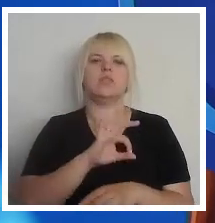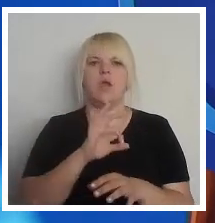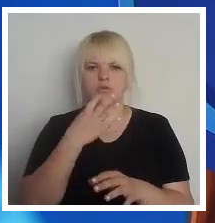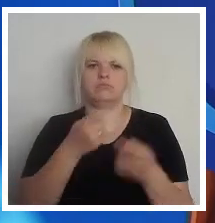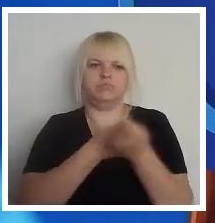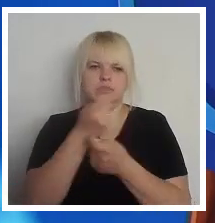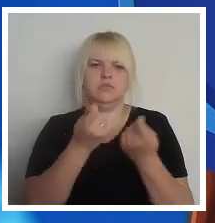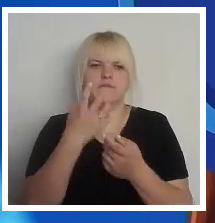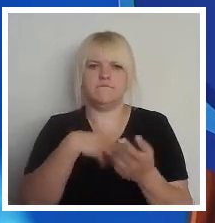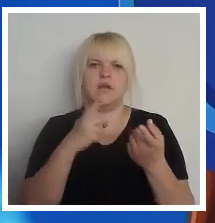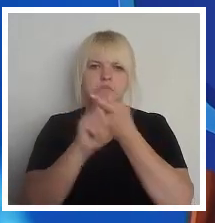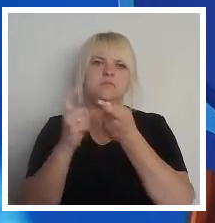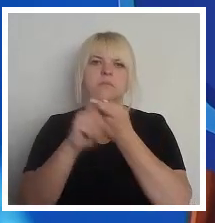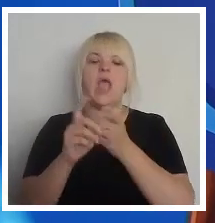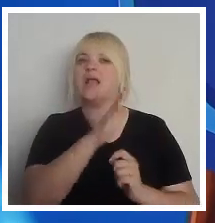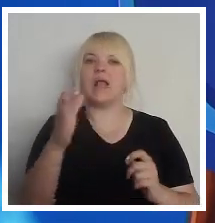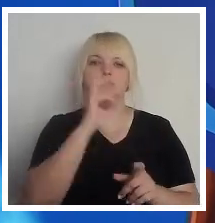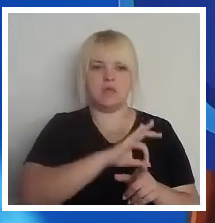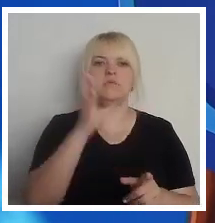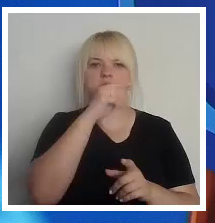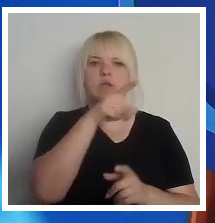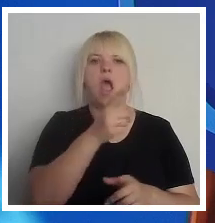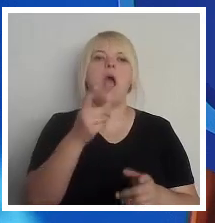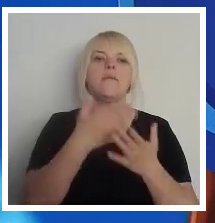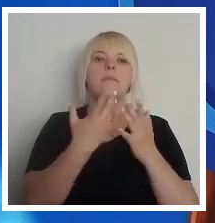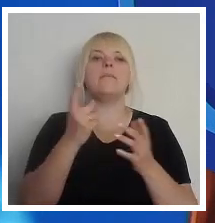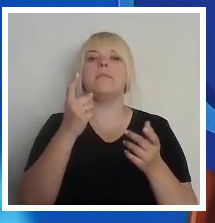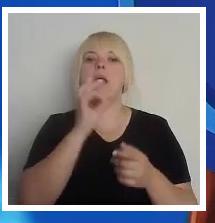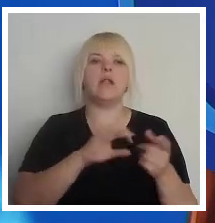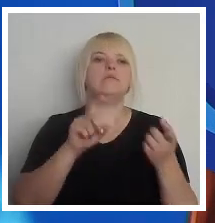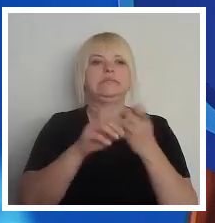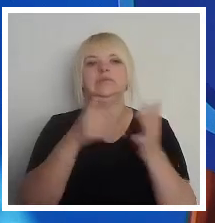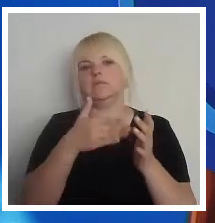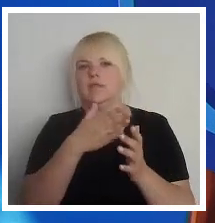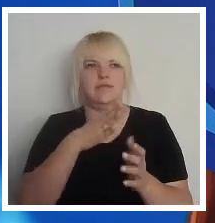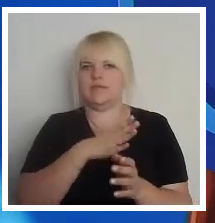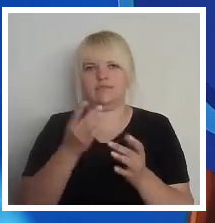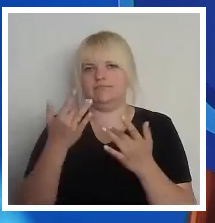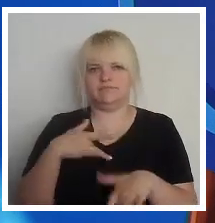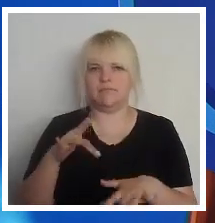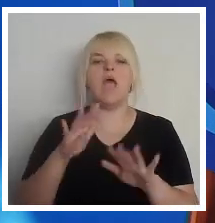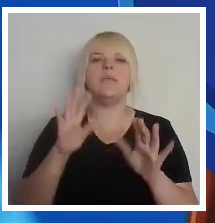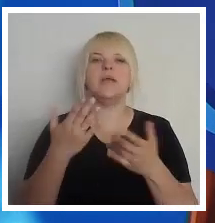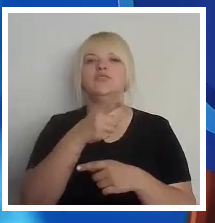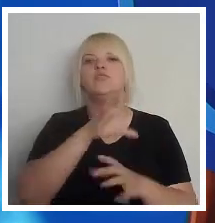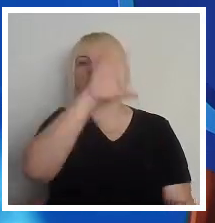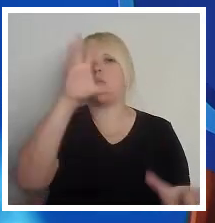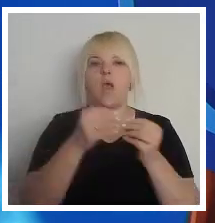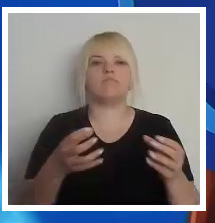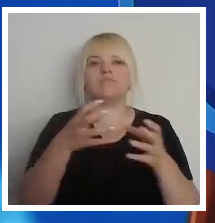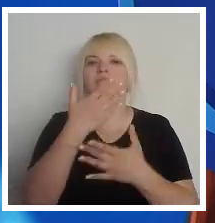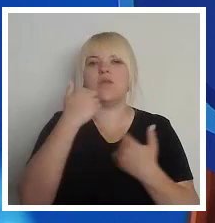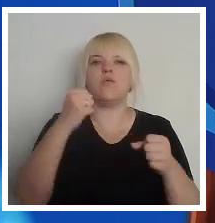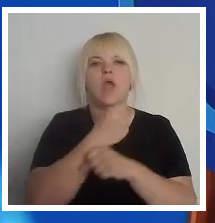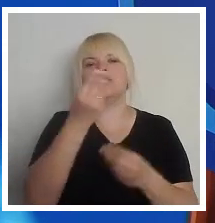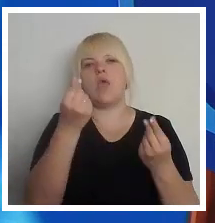Katrs no tiem ir pelnošs. Mēs nevaram atļauties darīt kaut ko, kas nav pelnošs, bet ja nav šis kopums, tad tas apgrūtina gan naudas